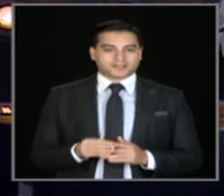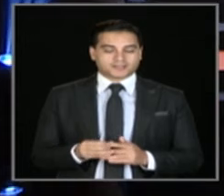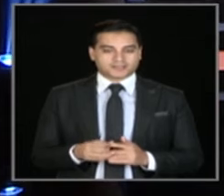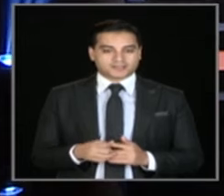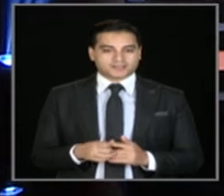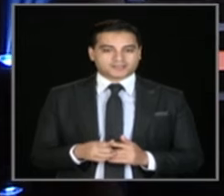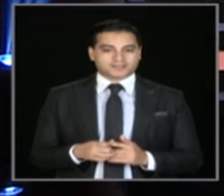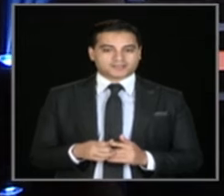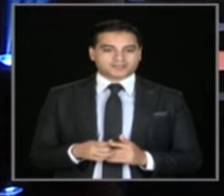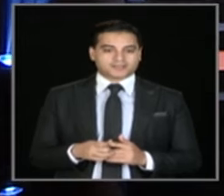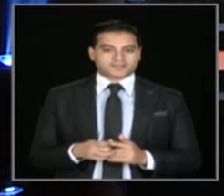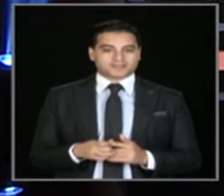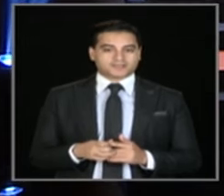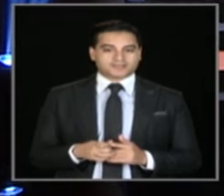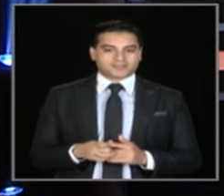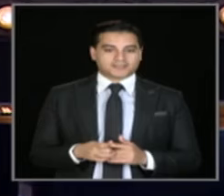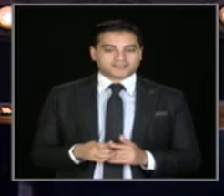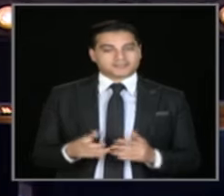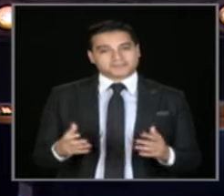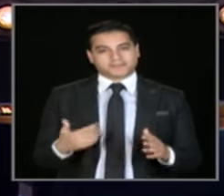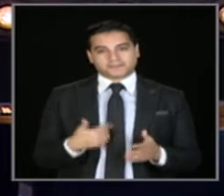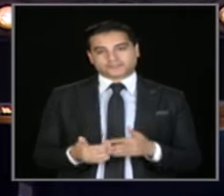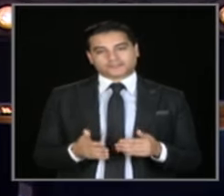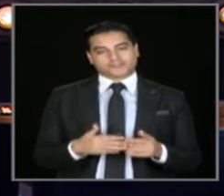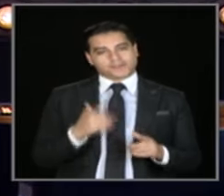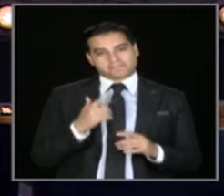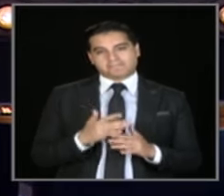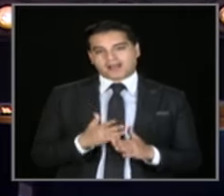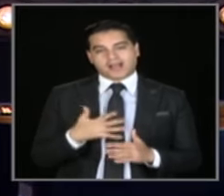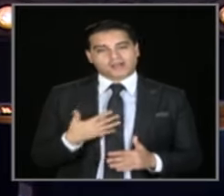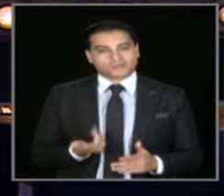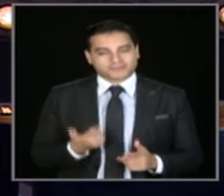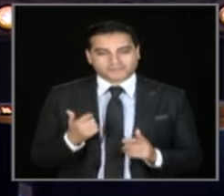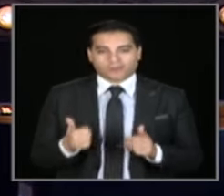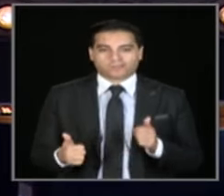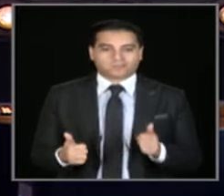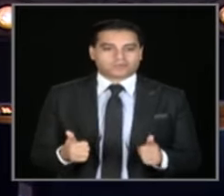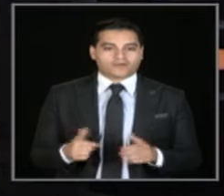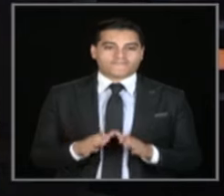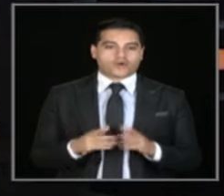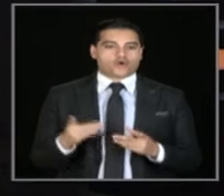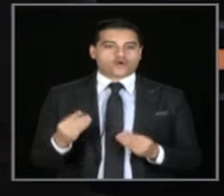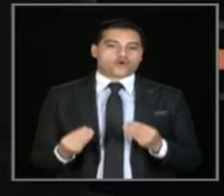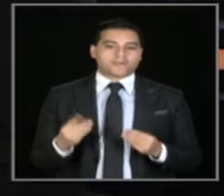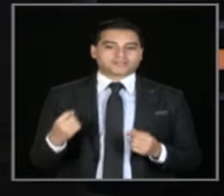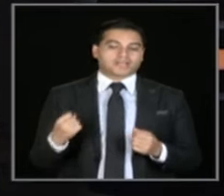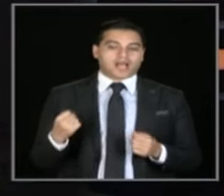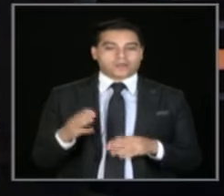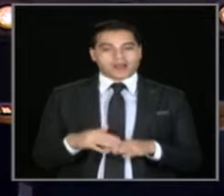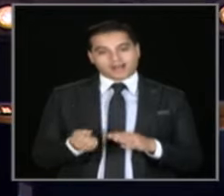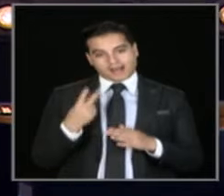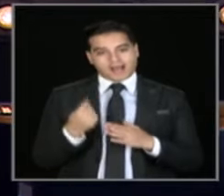بناخدش جوكر في اول سؤال وما بيتجاوبش وبنخسر. بص انا ماليش دعوه، ولكن فريق كوميكس دول اقوياء في